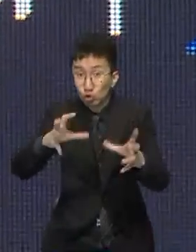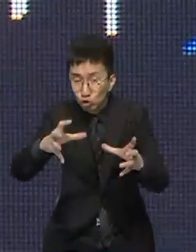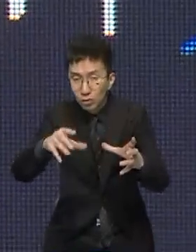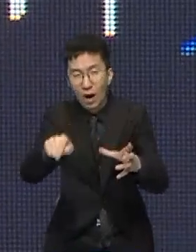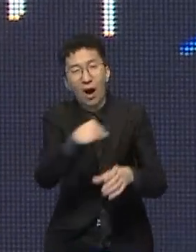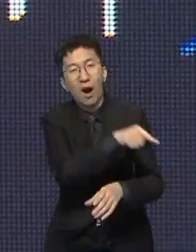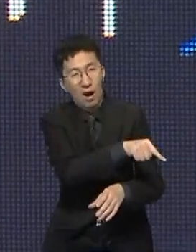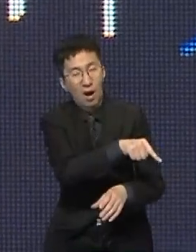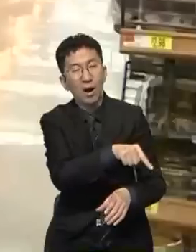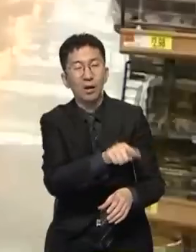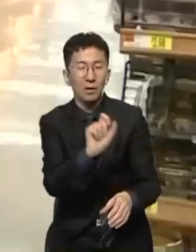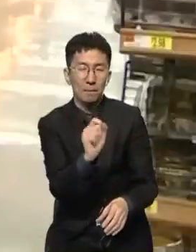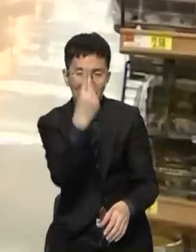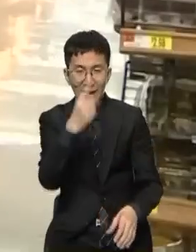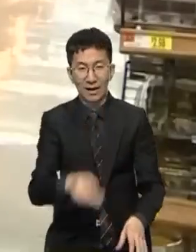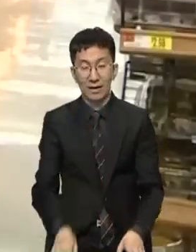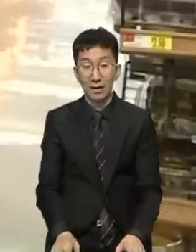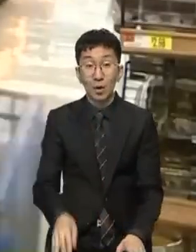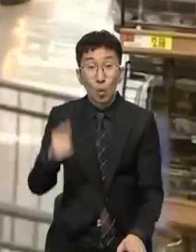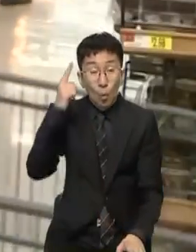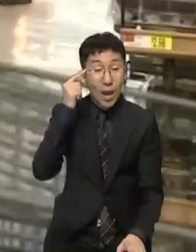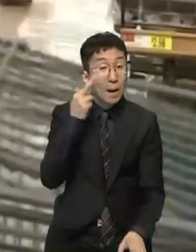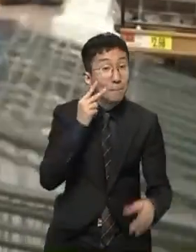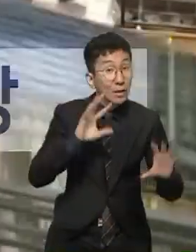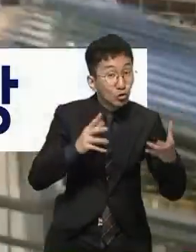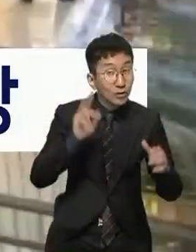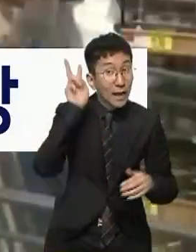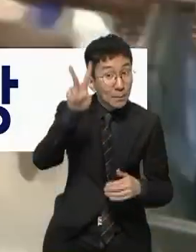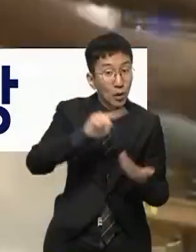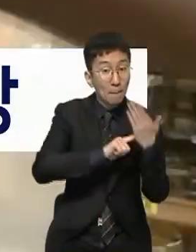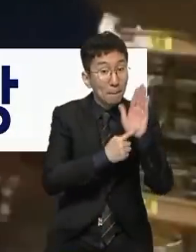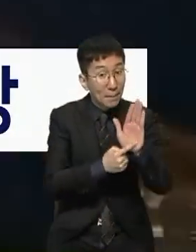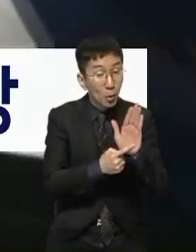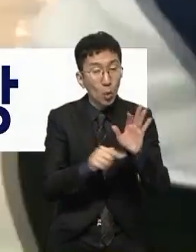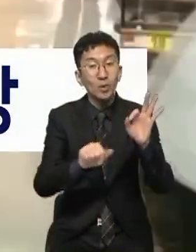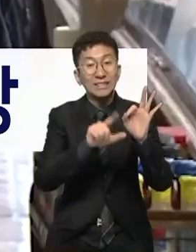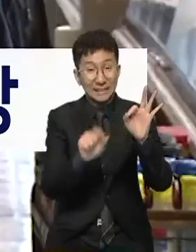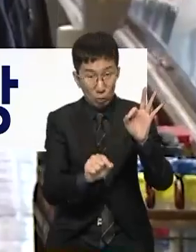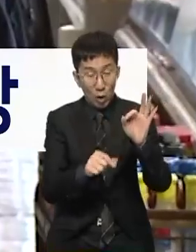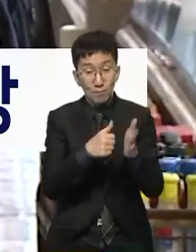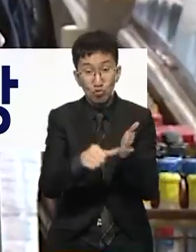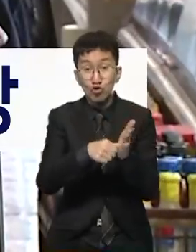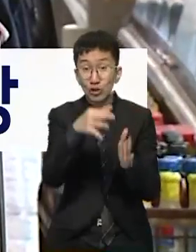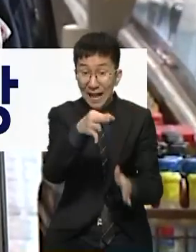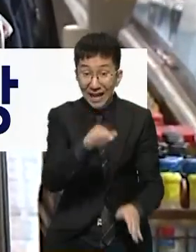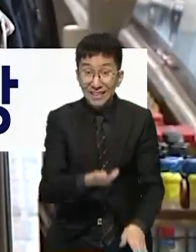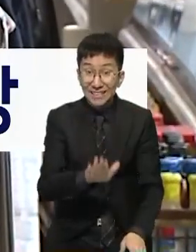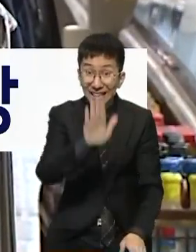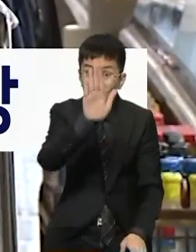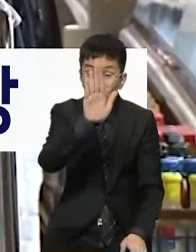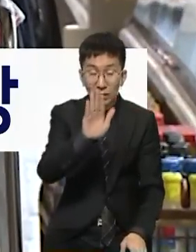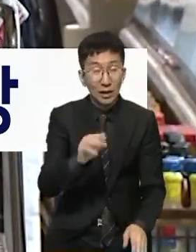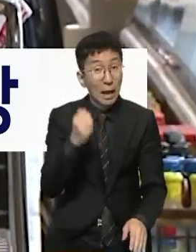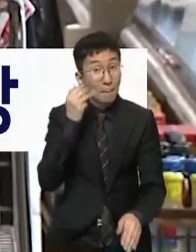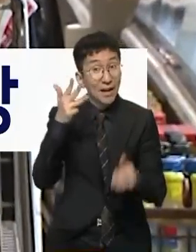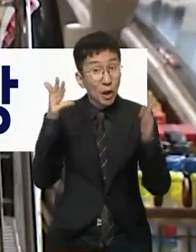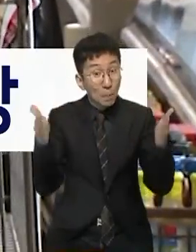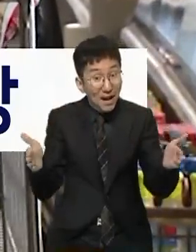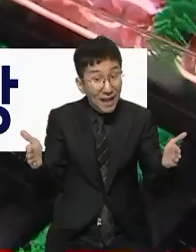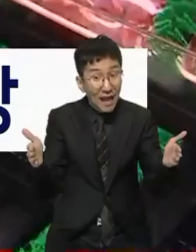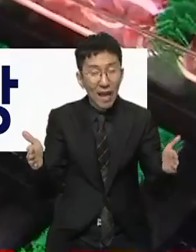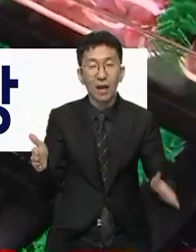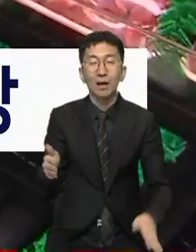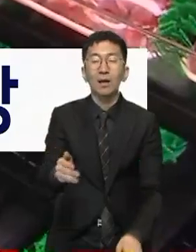소식 덕분입니다. 우선 미국에선 모레 발표될 10월 물가 상승률이 8개월 만에 7%대로 떨어질